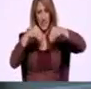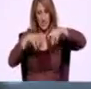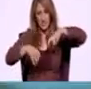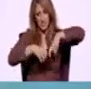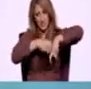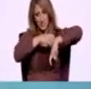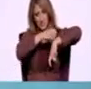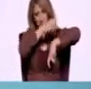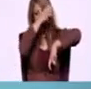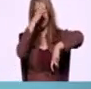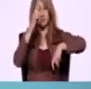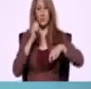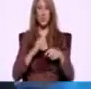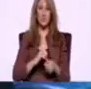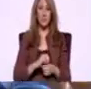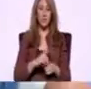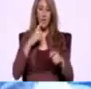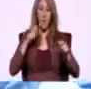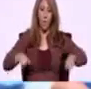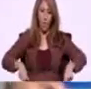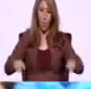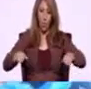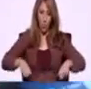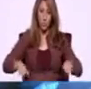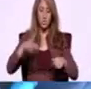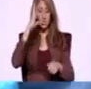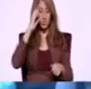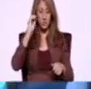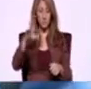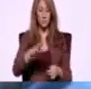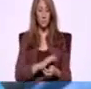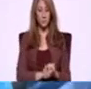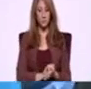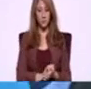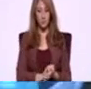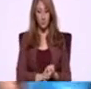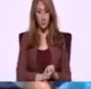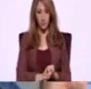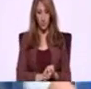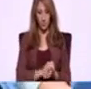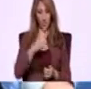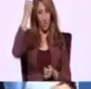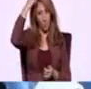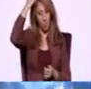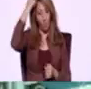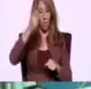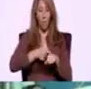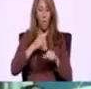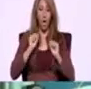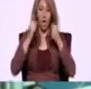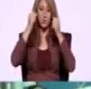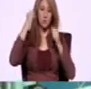طرف صناعي أو كرسي متحرك. وسيستقبل الدكتور مجدي خيري سمرة استشاري المخ والأعصاب والعمود